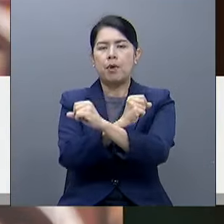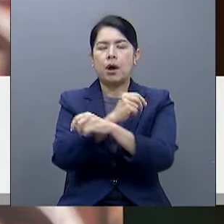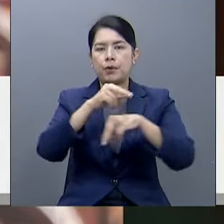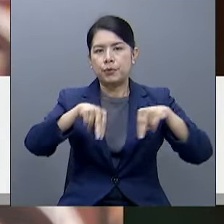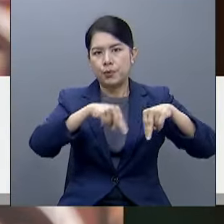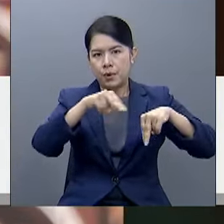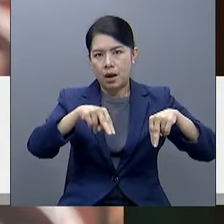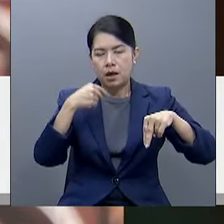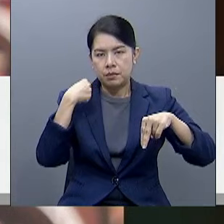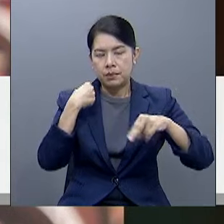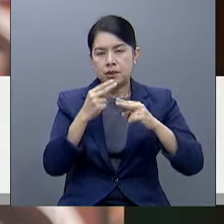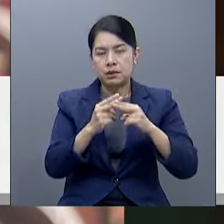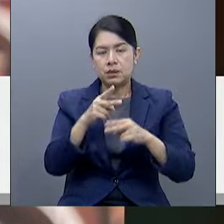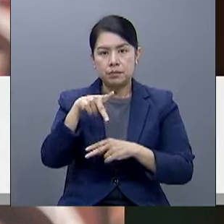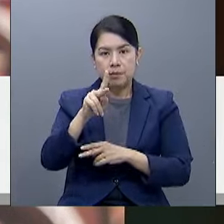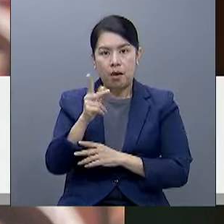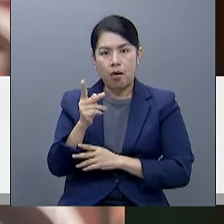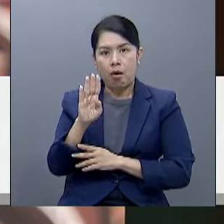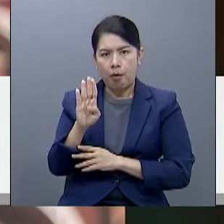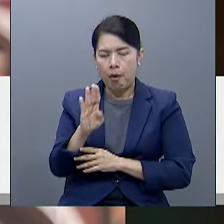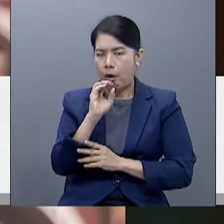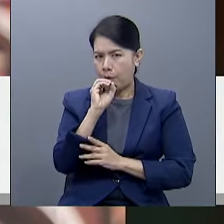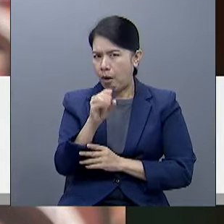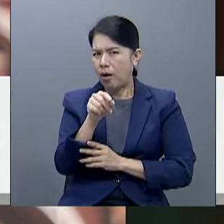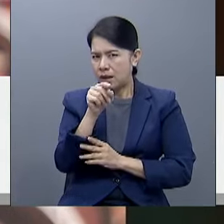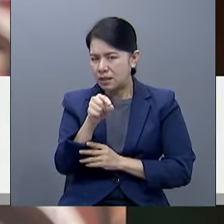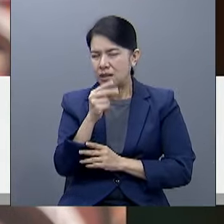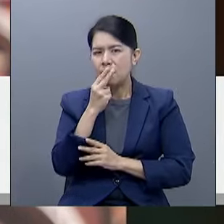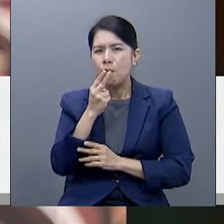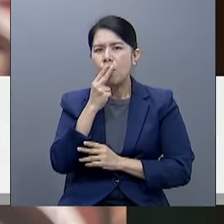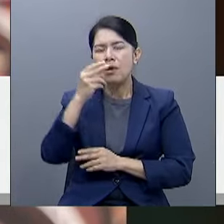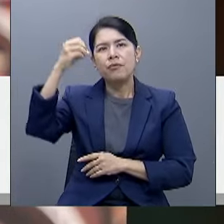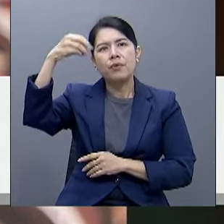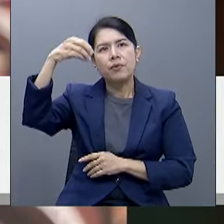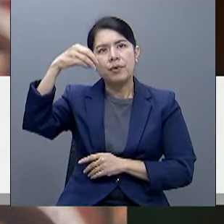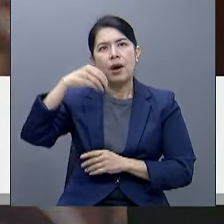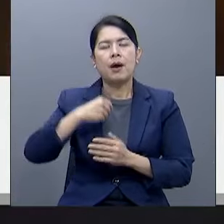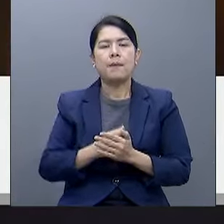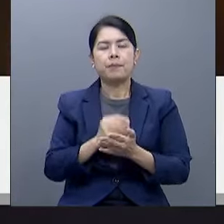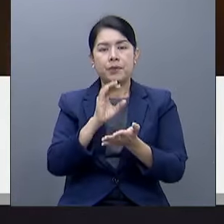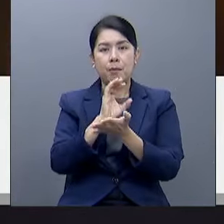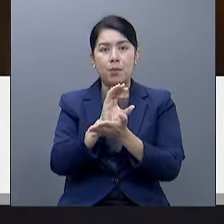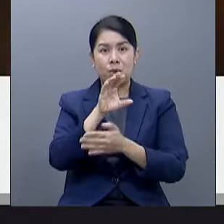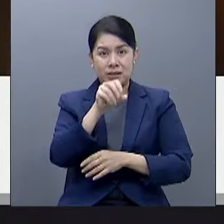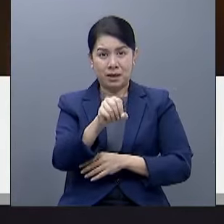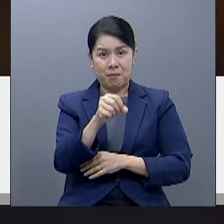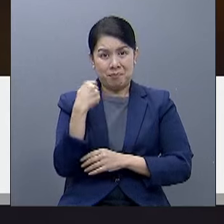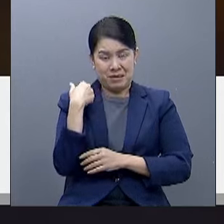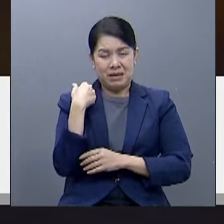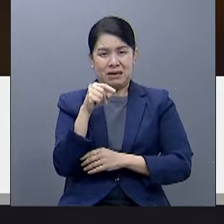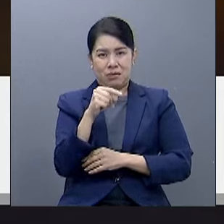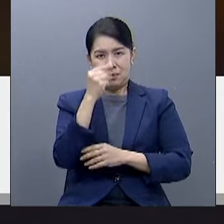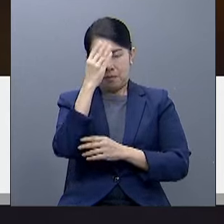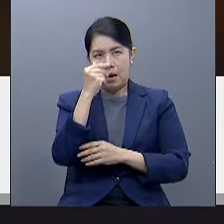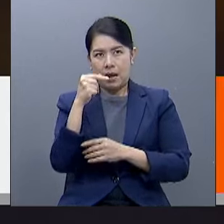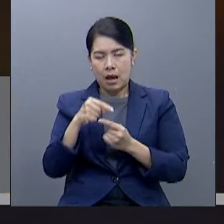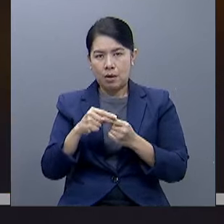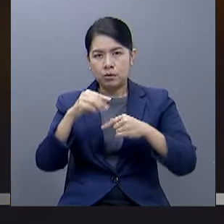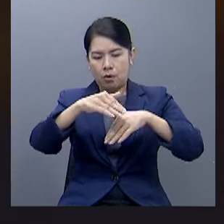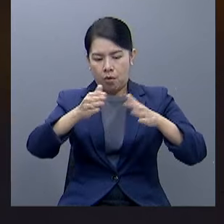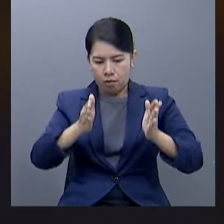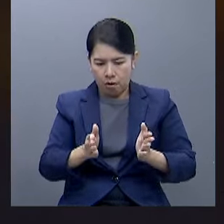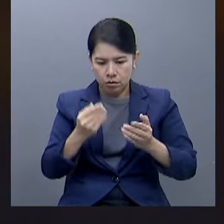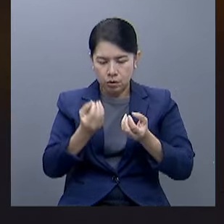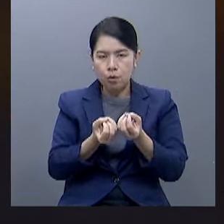ปคบยืนยันว่านี่คือบุหรี่ไฟฟ้าเจ้าหน้าที่ยึดได้ก่อนที่จะถูกแพ็คส่งไปยังลูกค้าซึ่ง